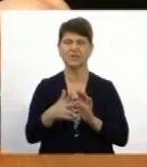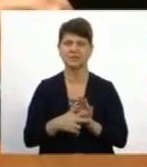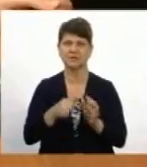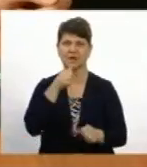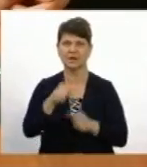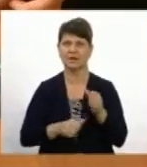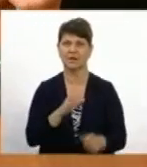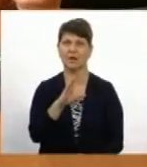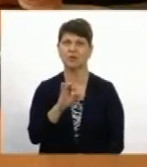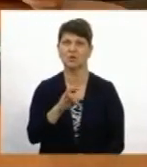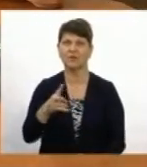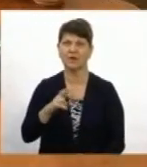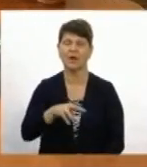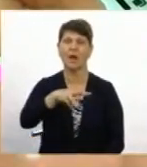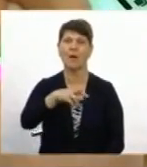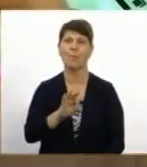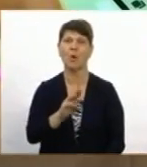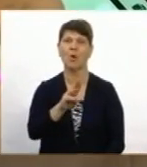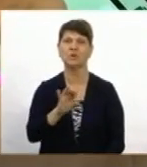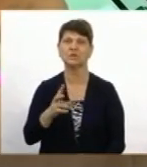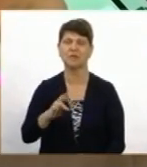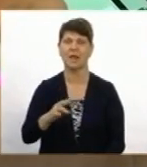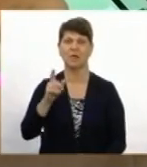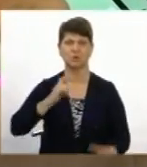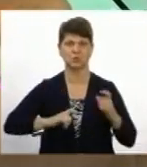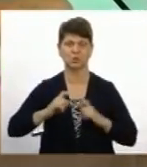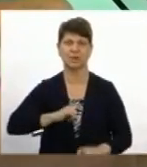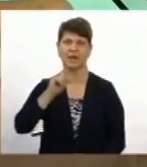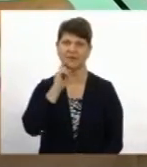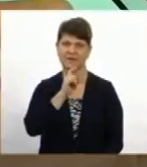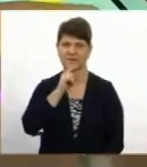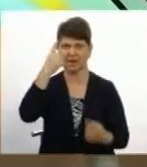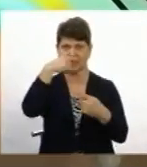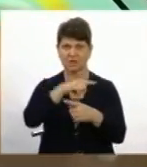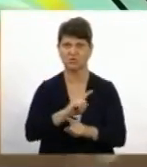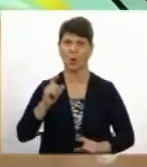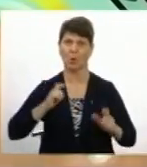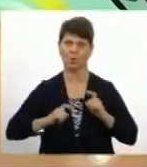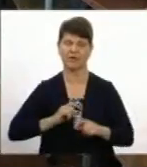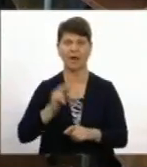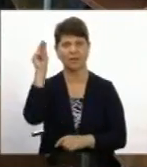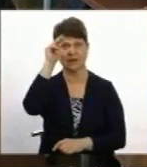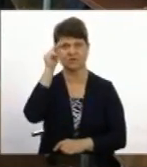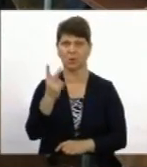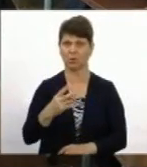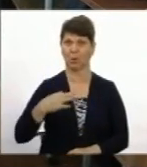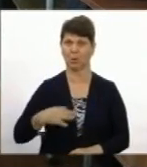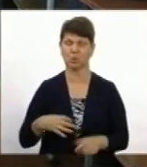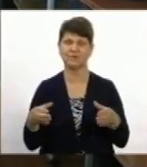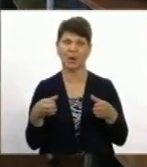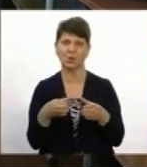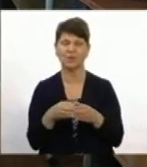18-річна Софія Мошенська – студентка Вінницького національного технічного університету. Навчається на другому курсі